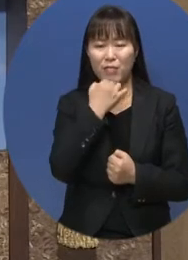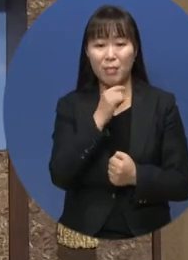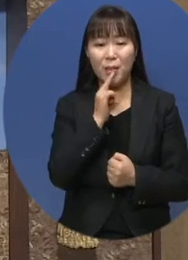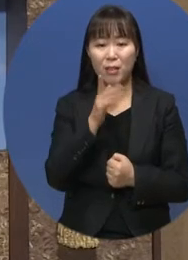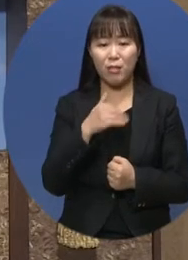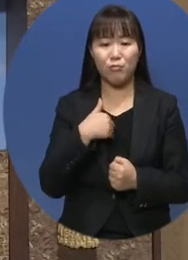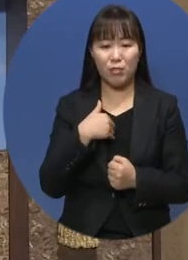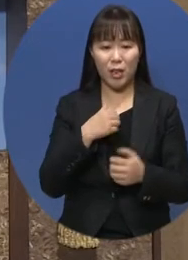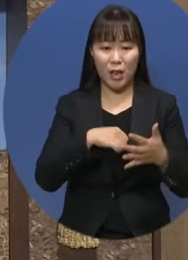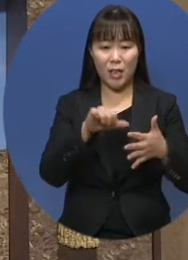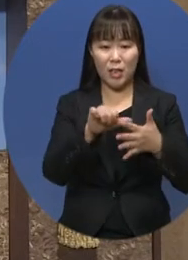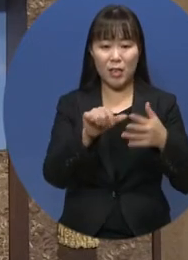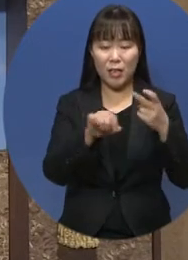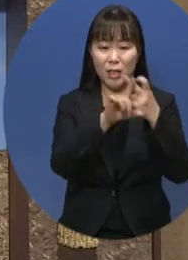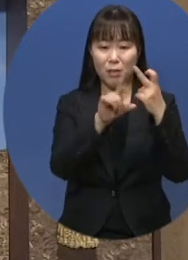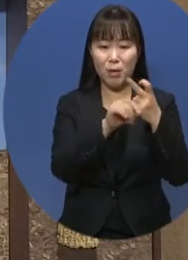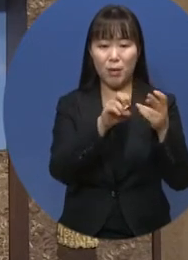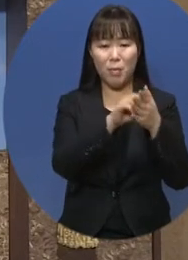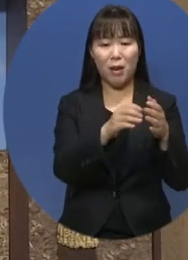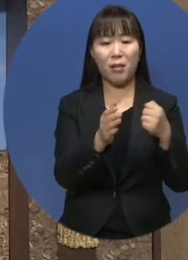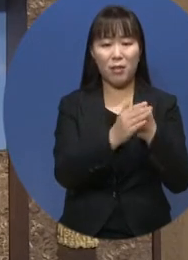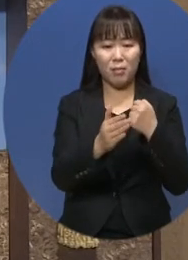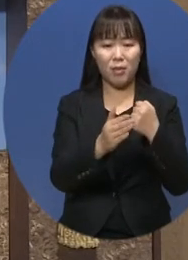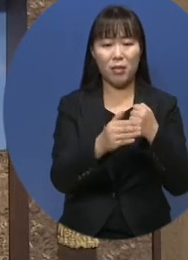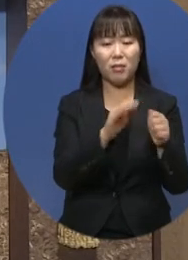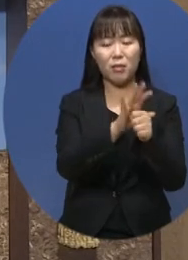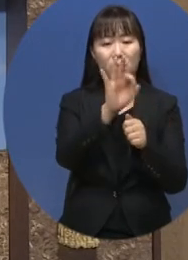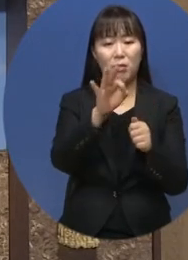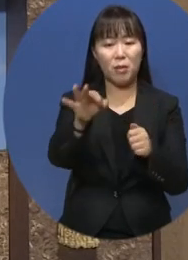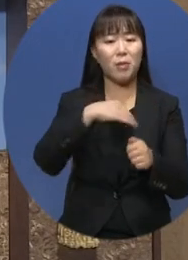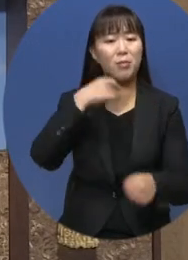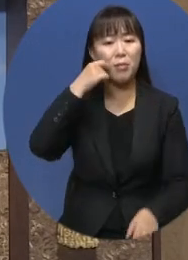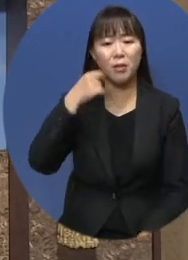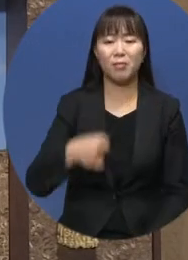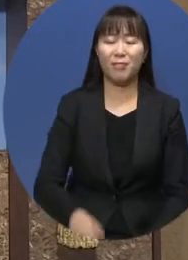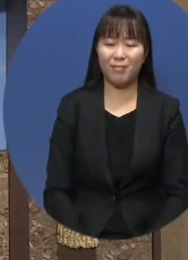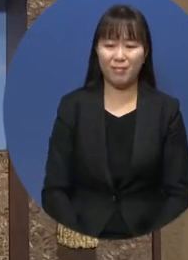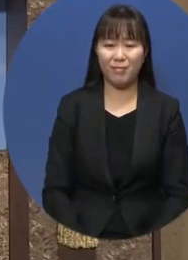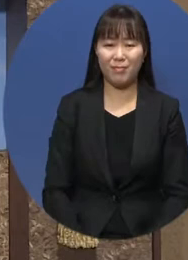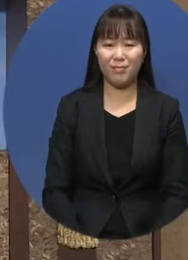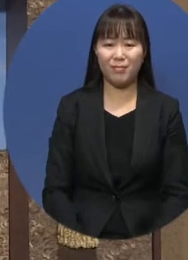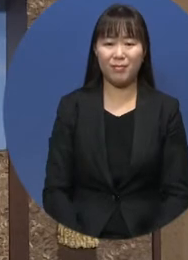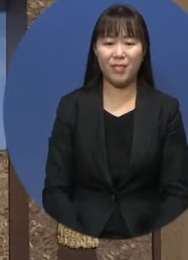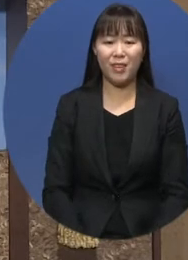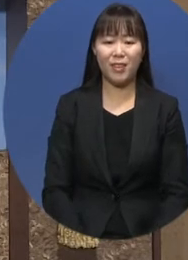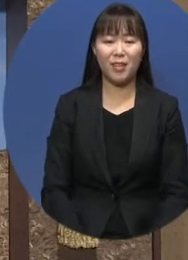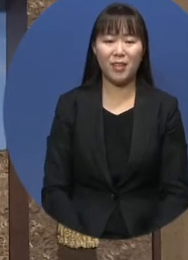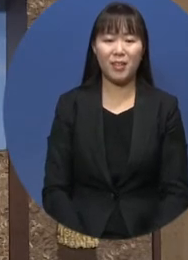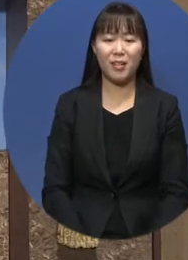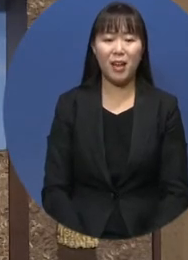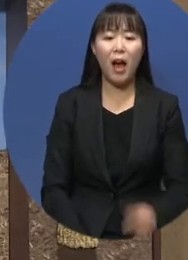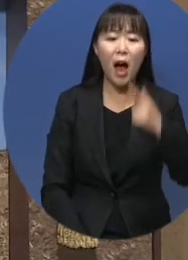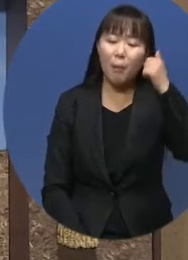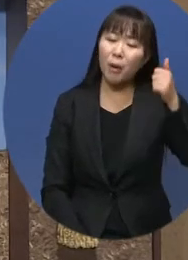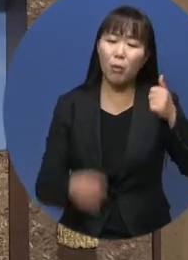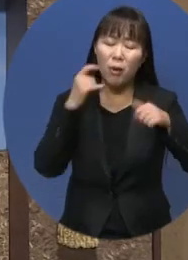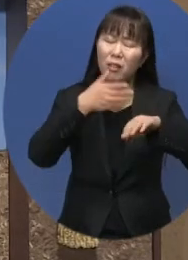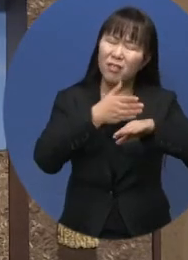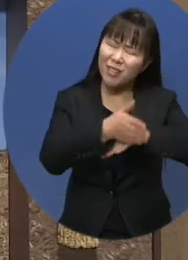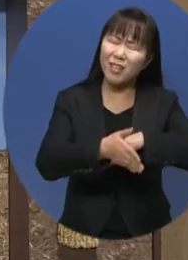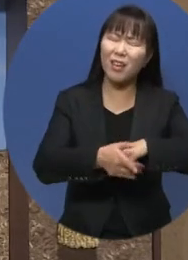우리 둘째 아들이 12월 달에 가서 이 지원금을 못 받았어요 아 예 그래서 아빠는 왜